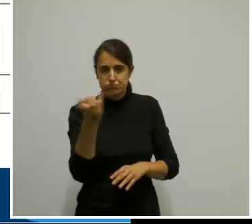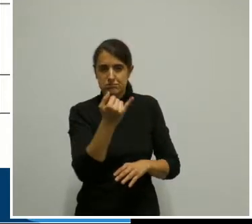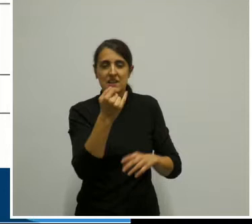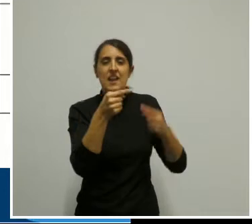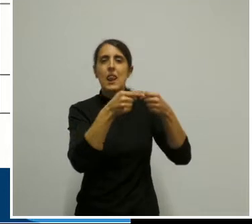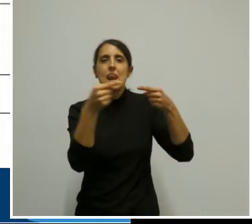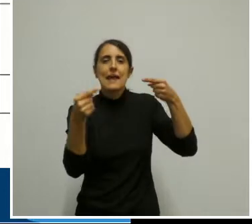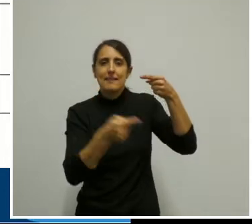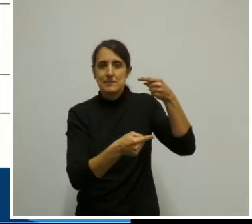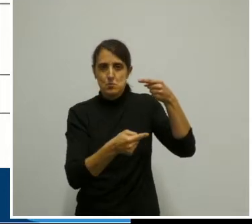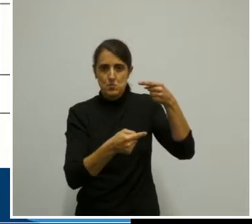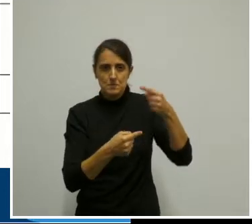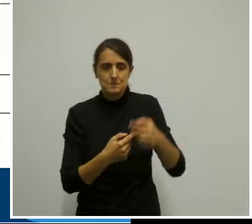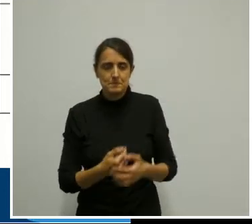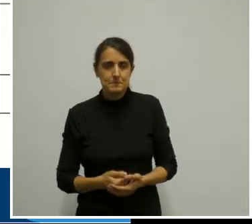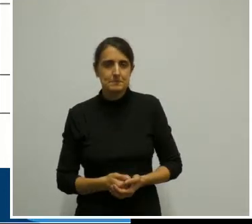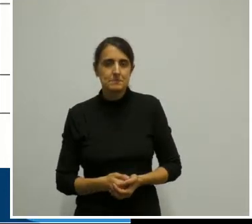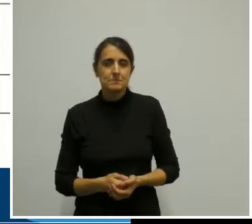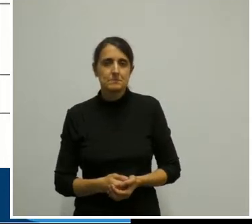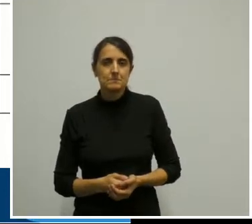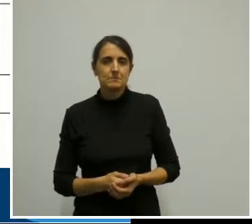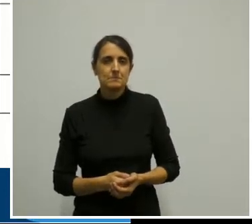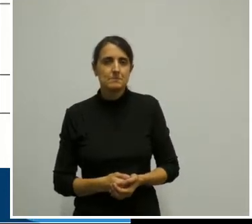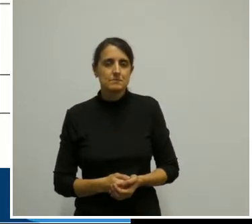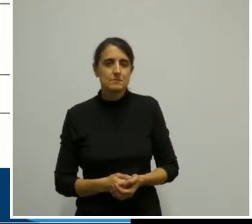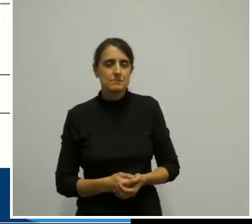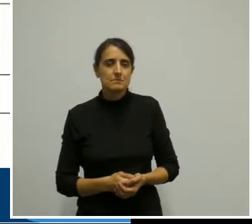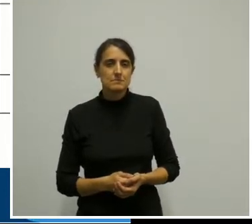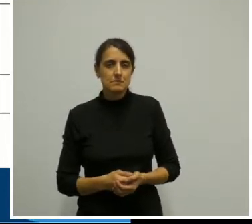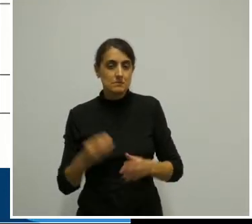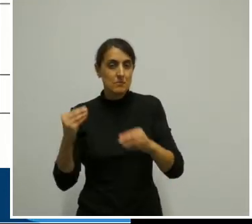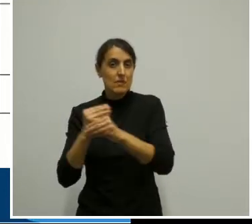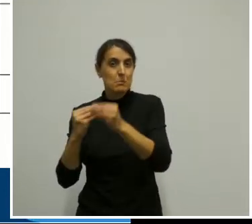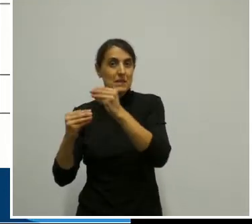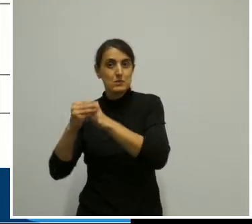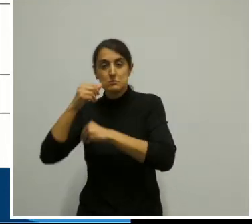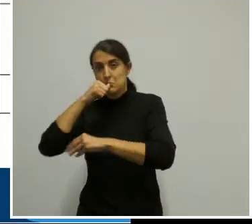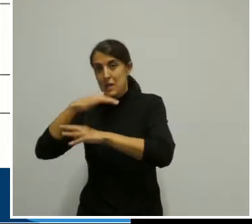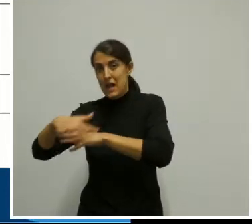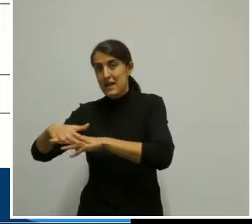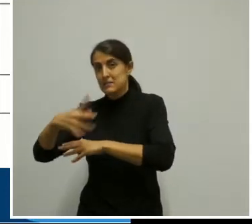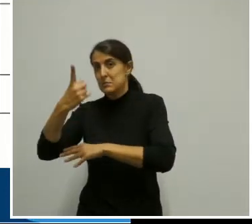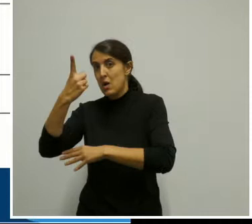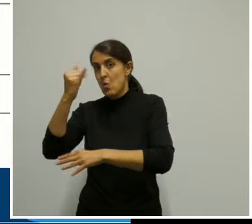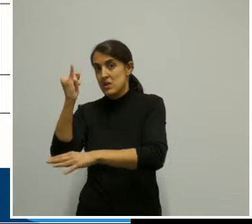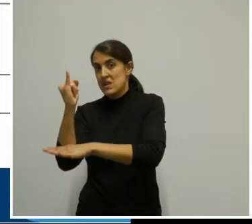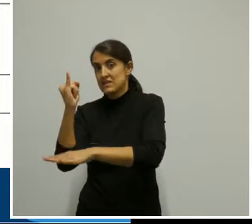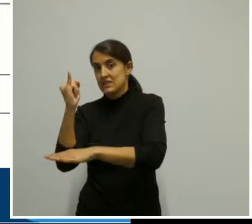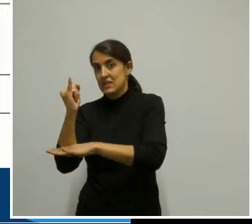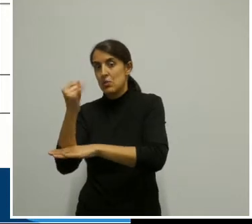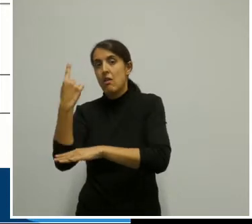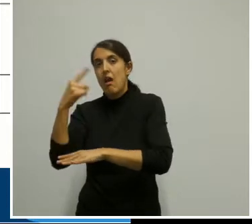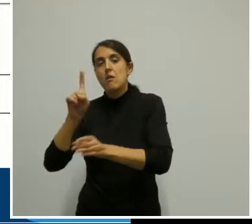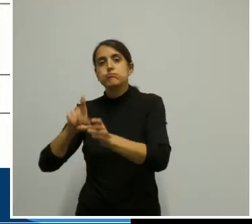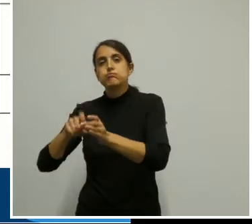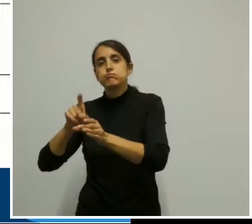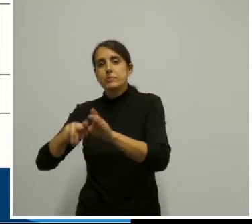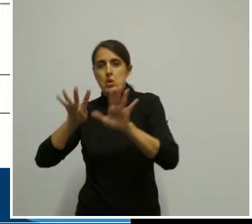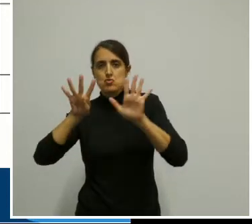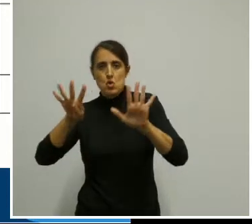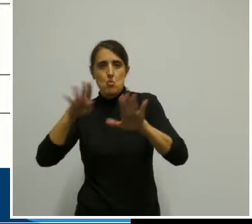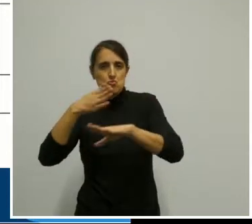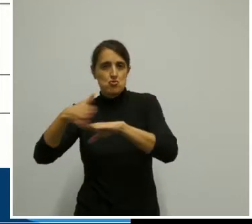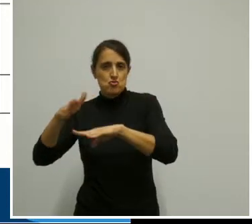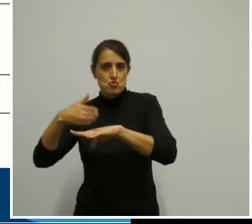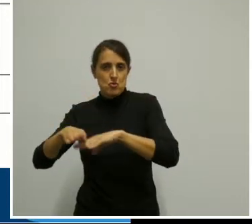total, eh? I al Besòs Maresme, que hi ha un centre, hi ha 9 vacants, a la zona del Poble Nou